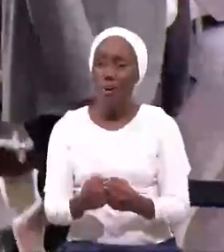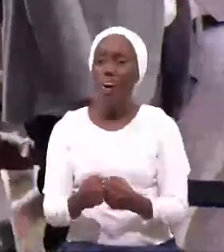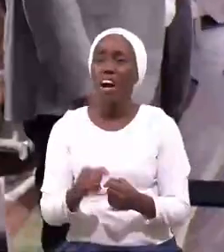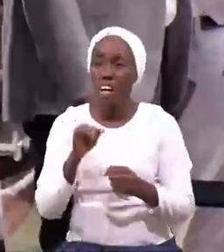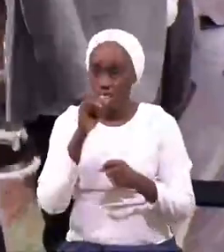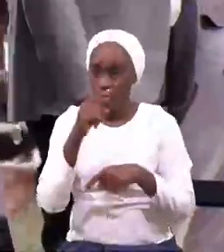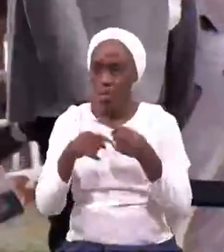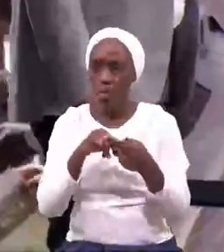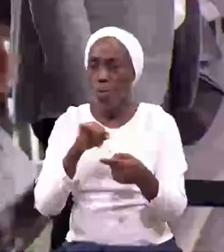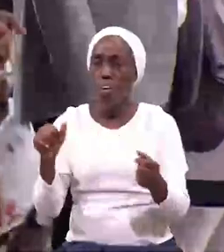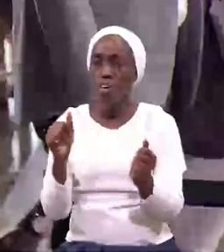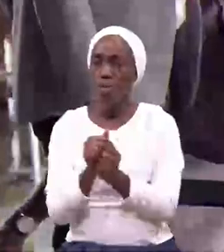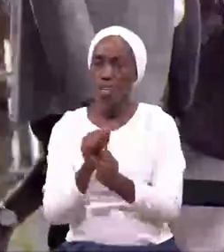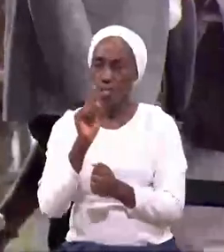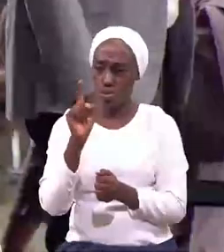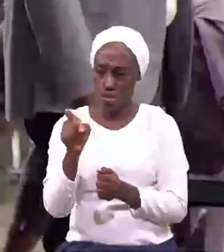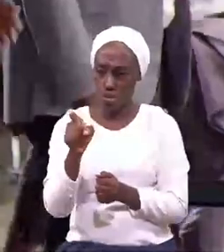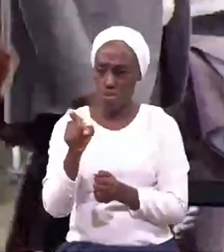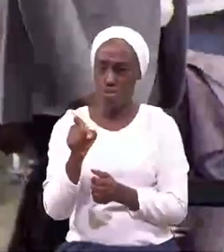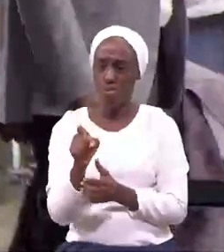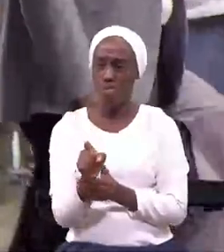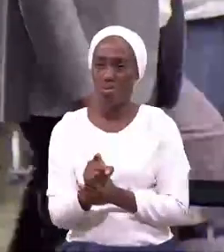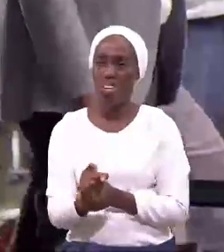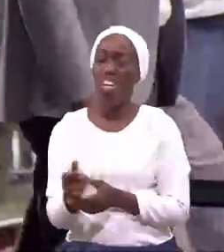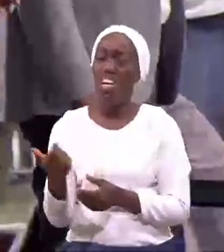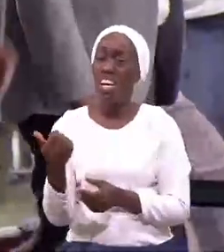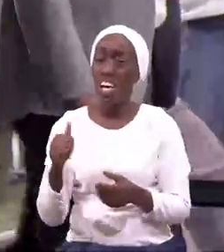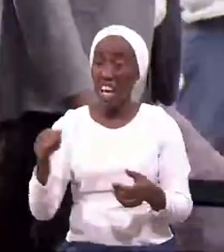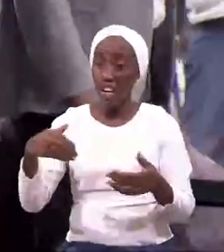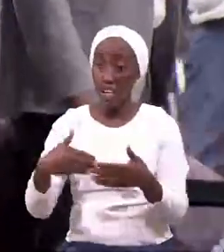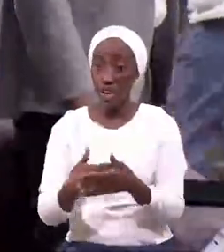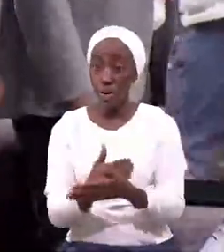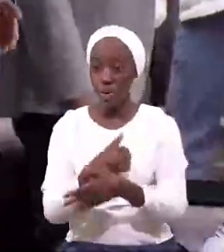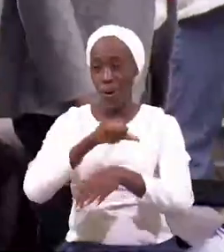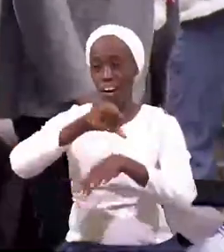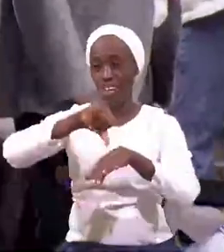La puissance vous accompagnera. Une nouvelle onction